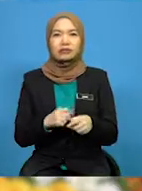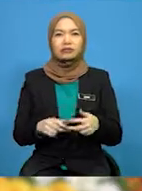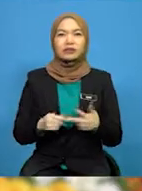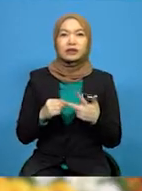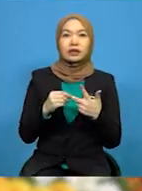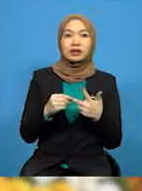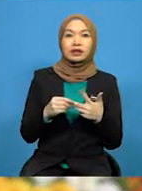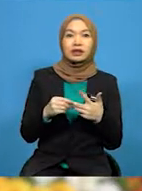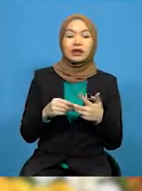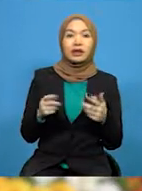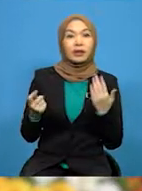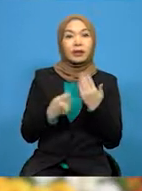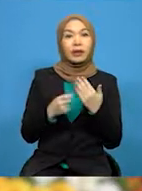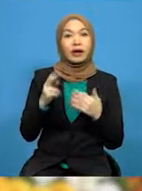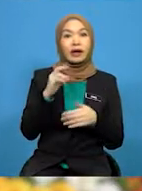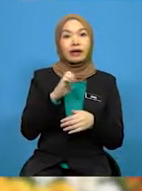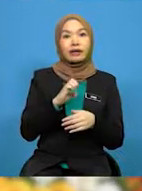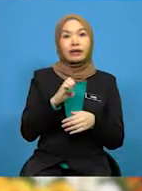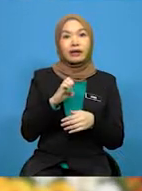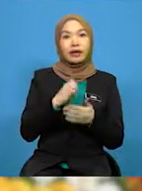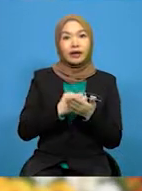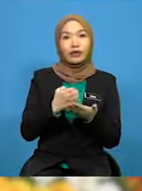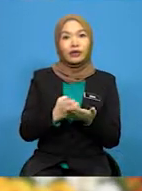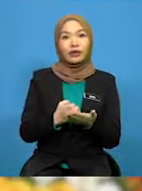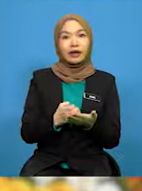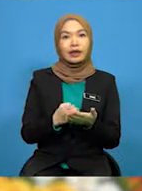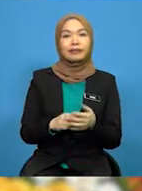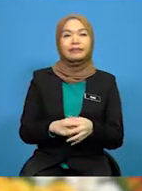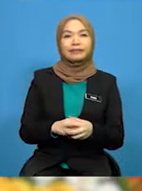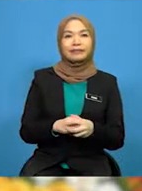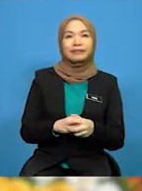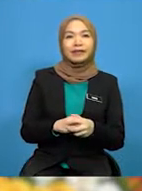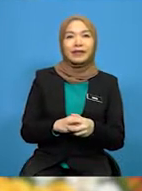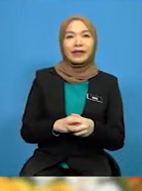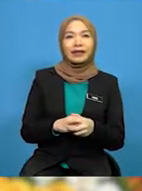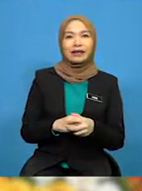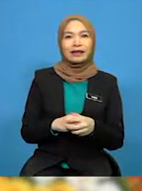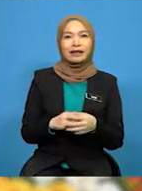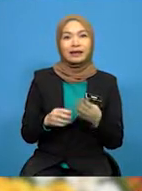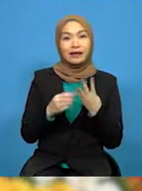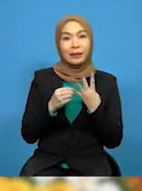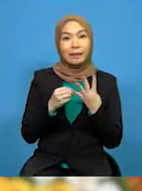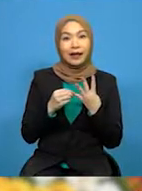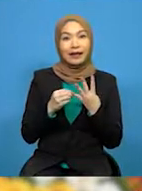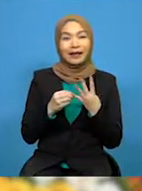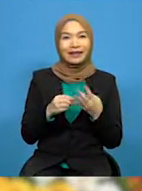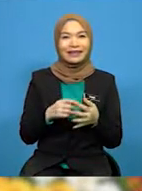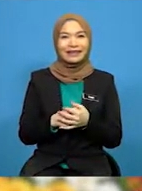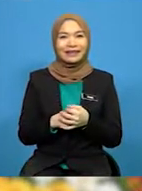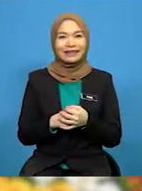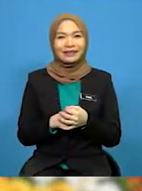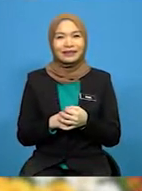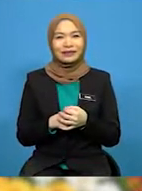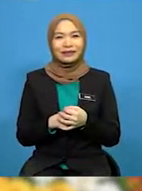Oh, ada empat isu makroekonomi. Ya. Yeah. 2P, 2I. Mudahlah pelajar nak ingat begitu, eh? InsyaAllah. Ha,